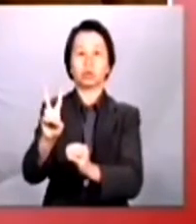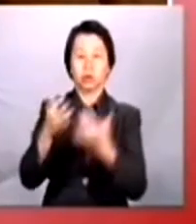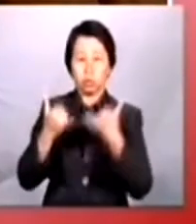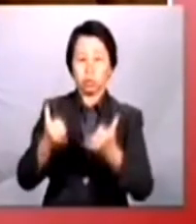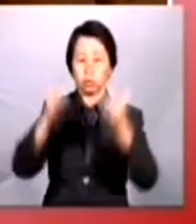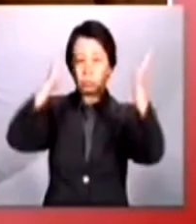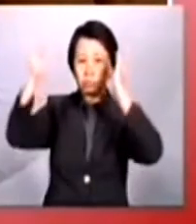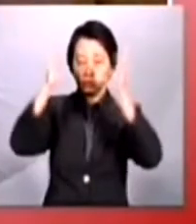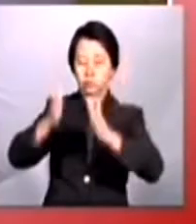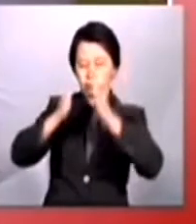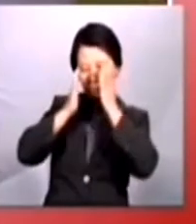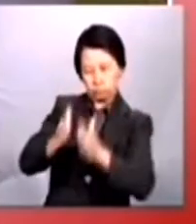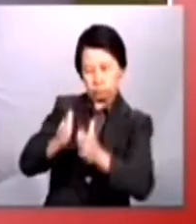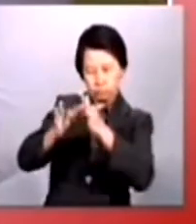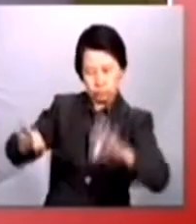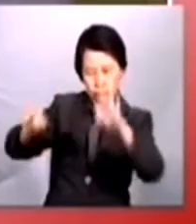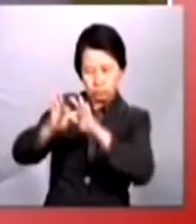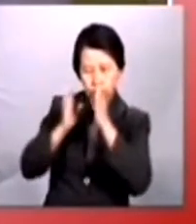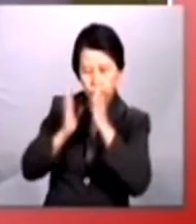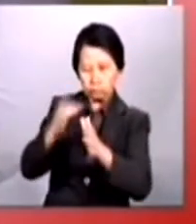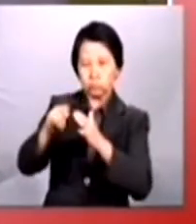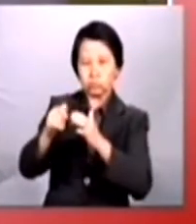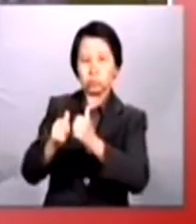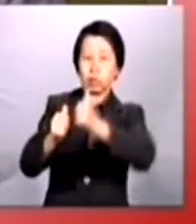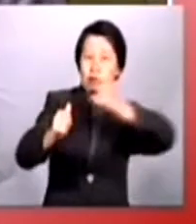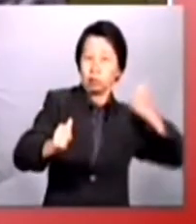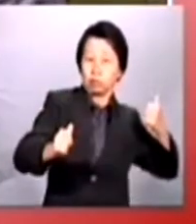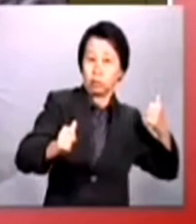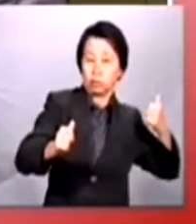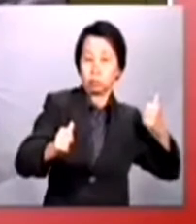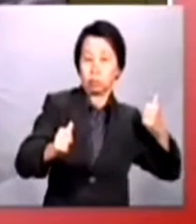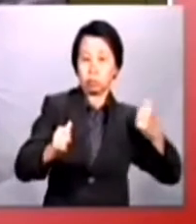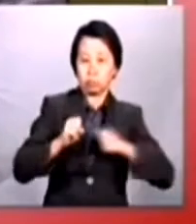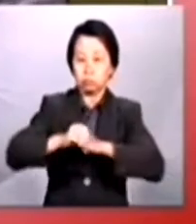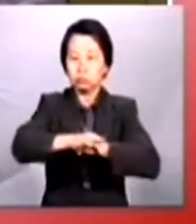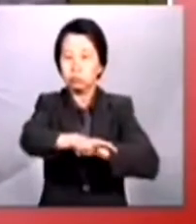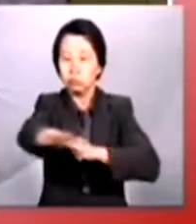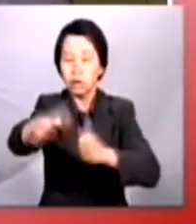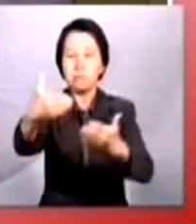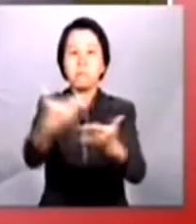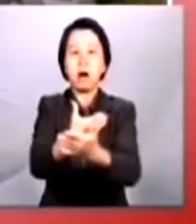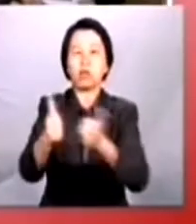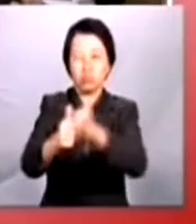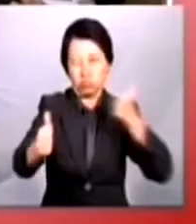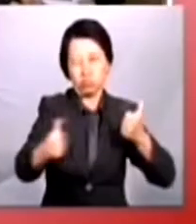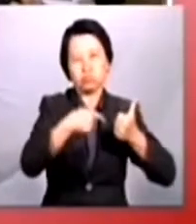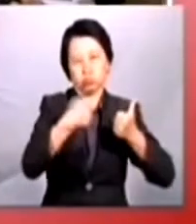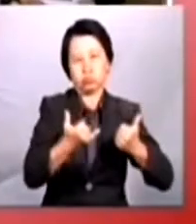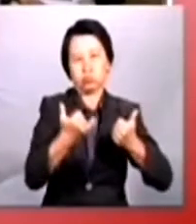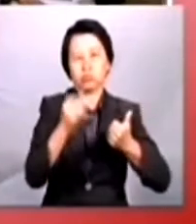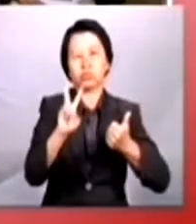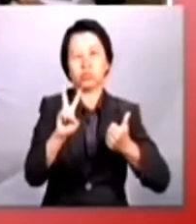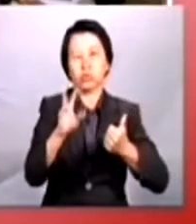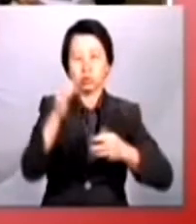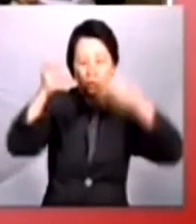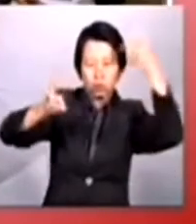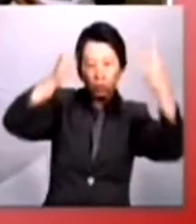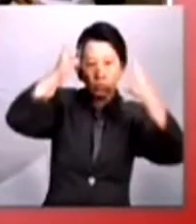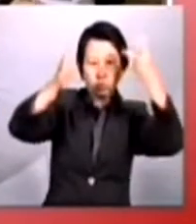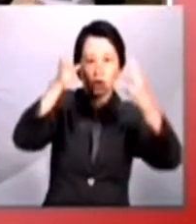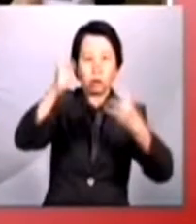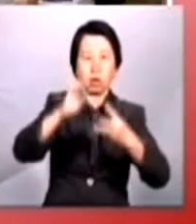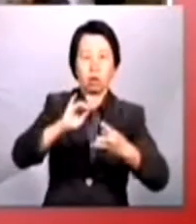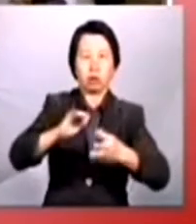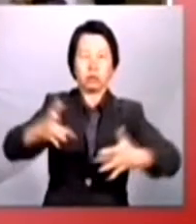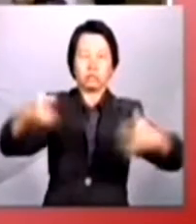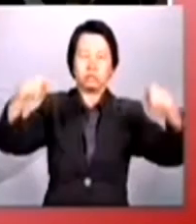kerajaan kita pada masa inilah untuk mencegah penularan baru wabah ini yang di bimbang ia